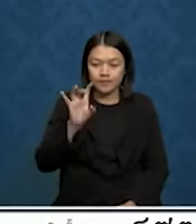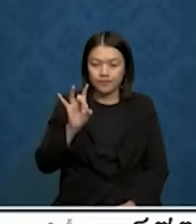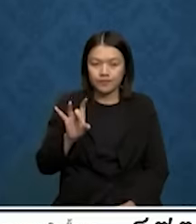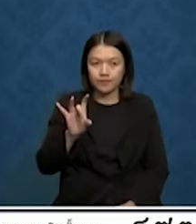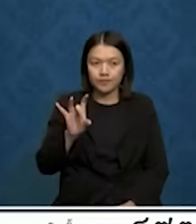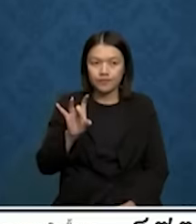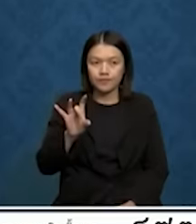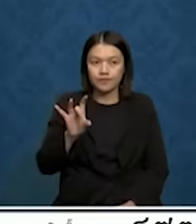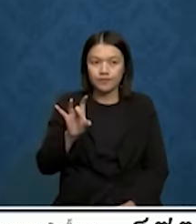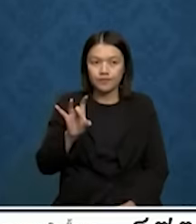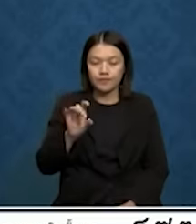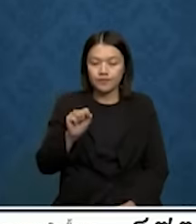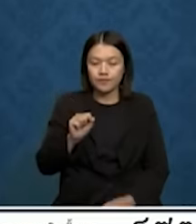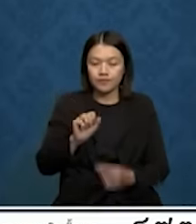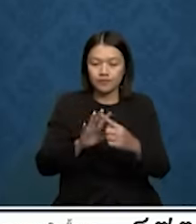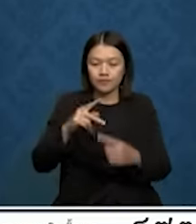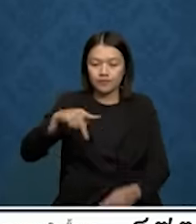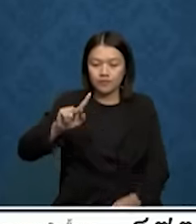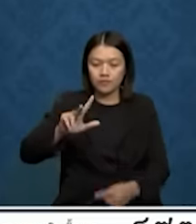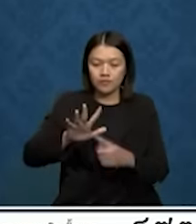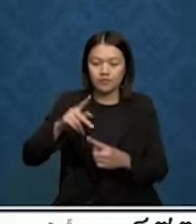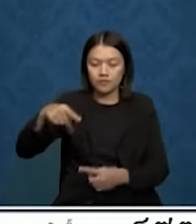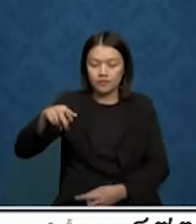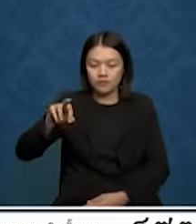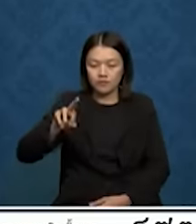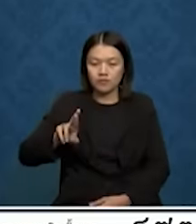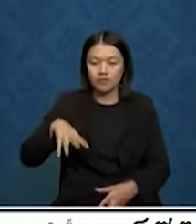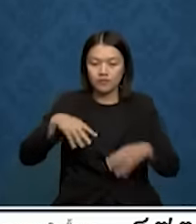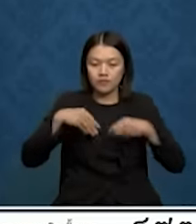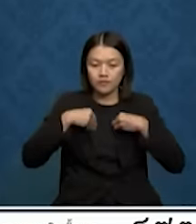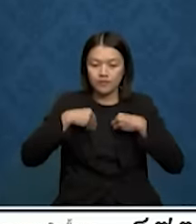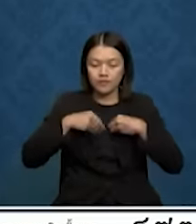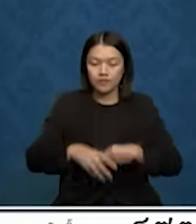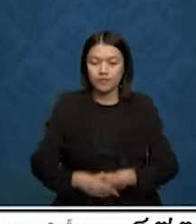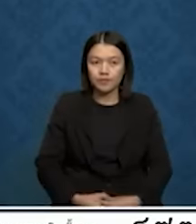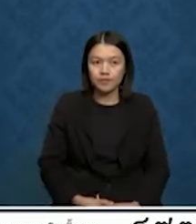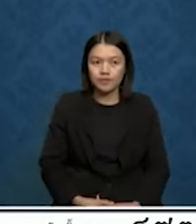438นางสุภาพรสลับสี เห็นชอบค่ะ